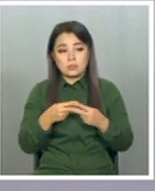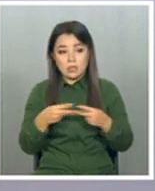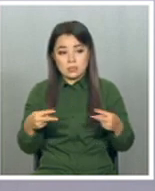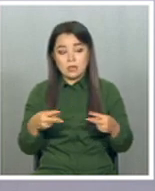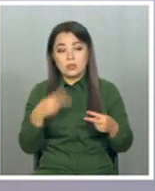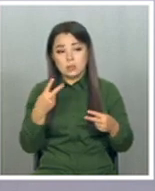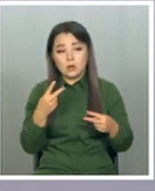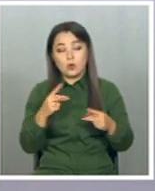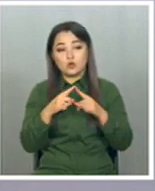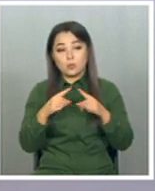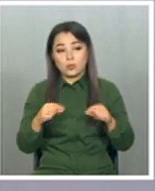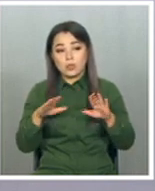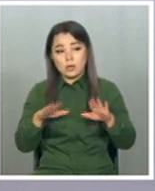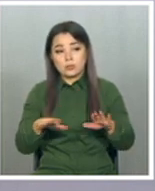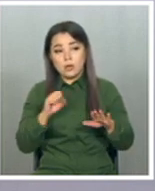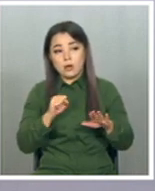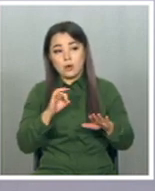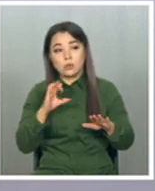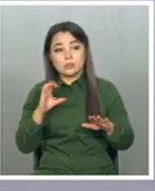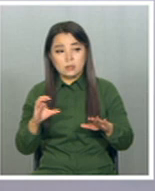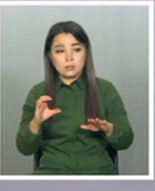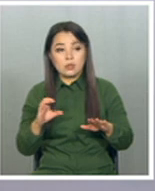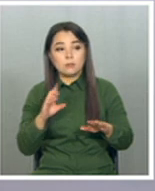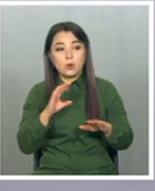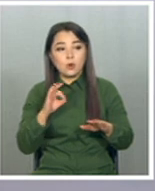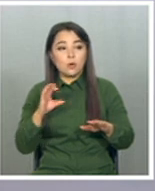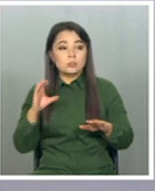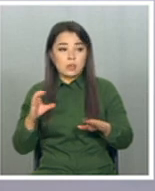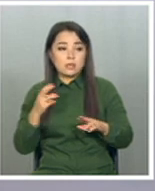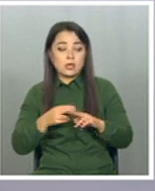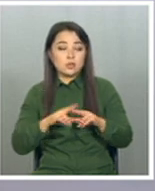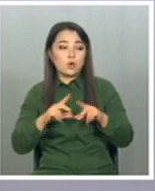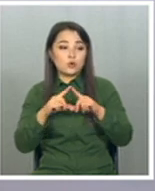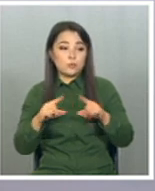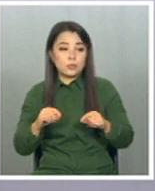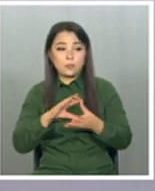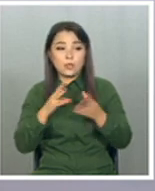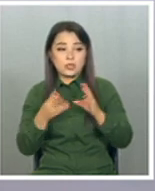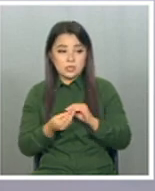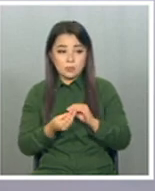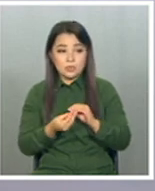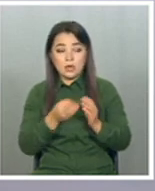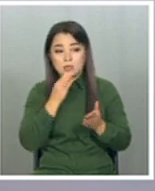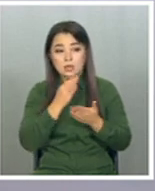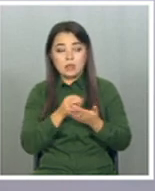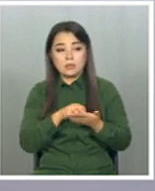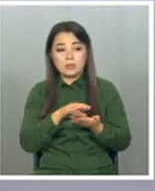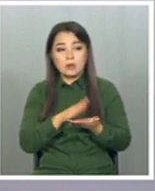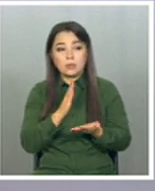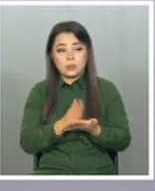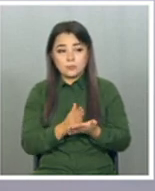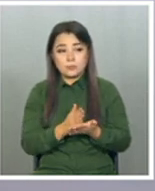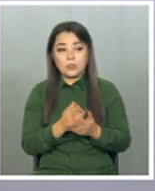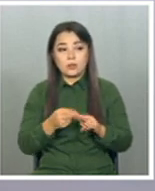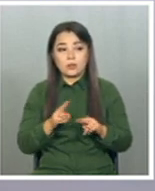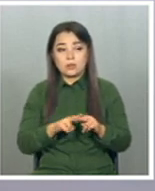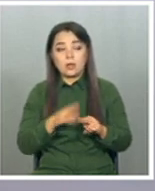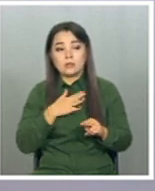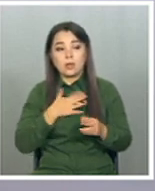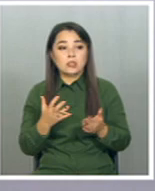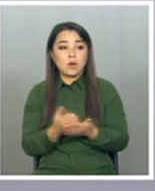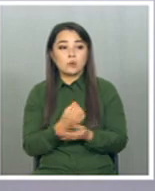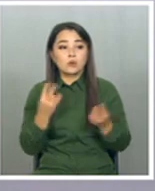2 үшбұрыштың, яғни AOC және BOC үшбұрыштарының периметрлері берілген. Бізде табу